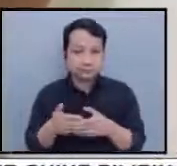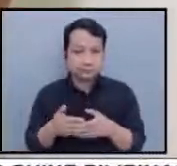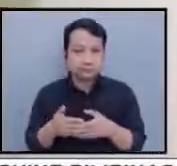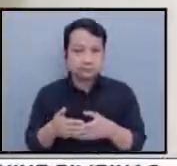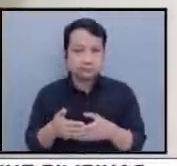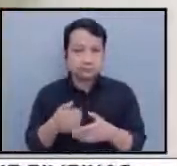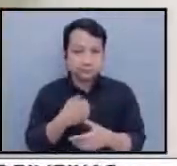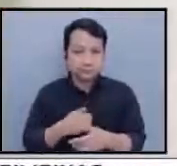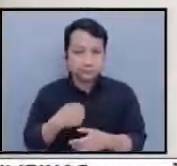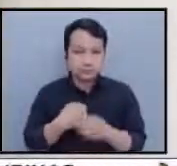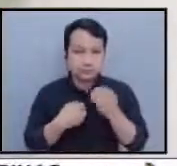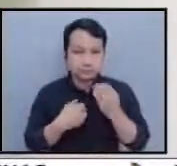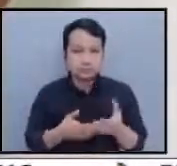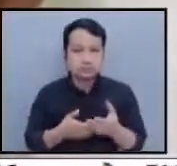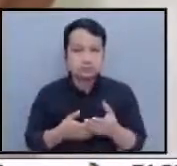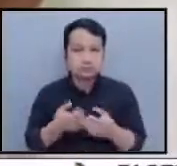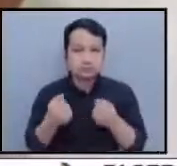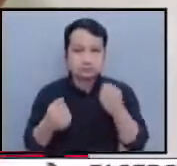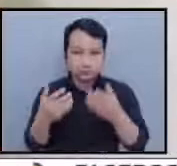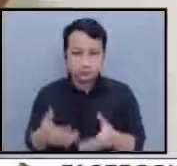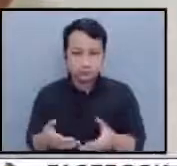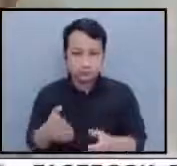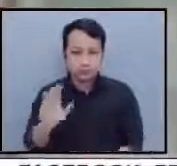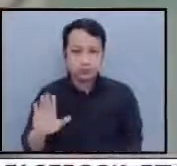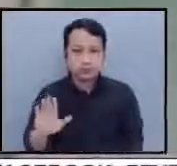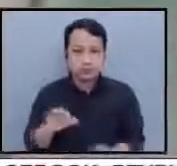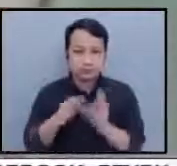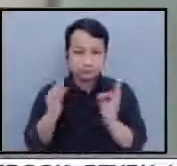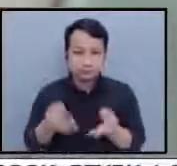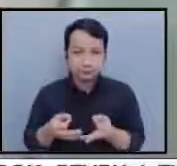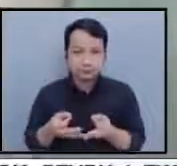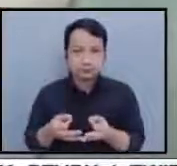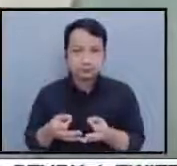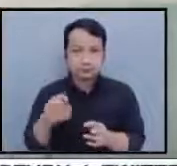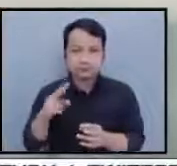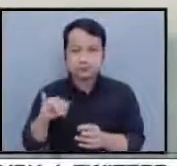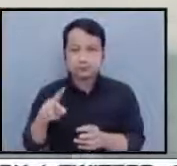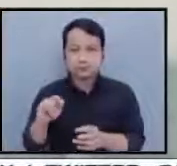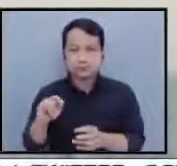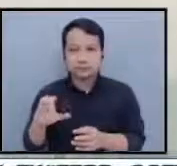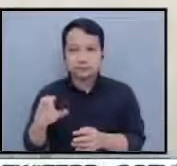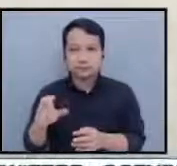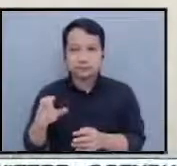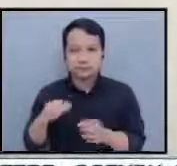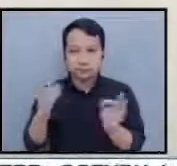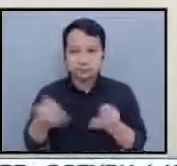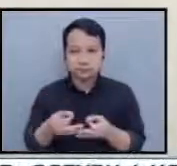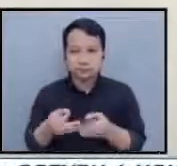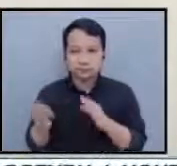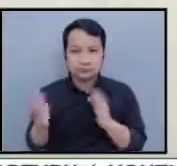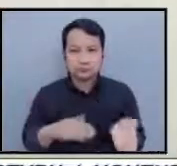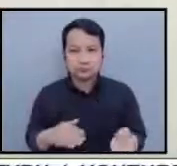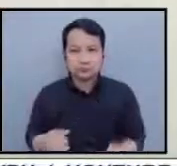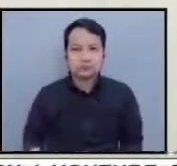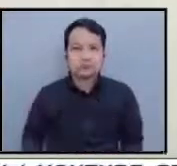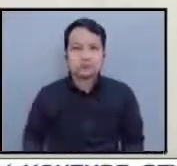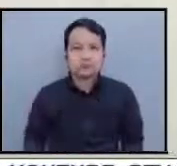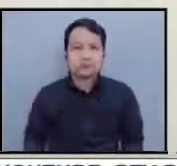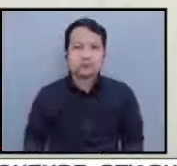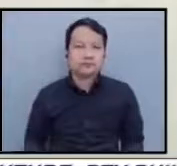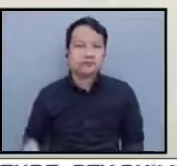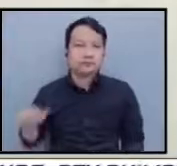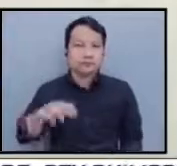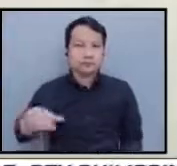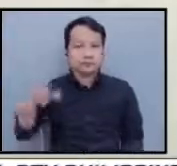naman ng tawad ang driver ng truck sa pamilya ng mga biktima, lalong-lalo na sa pamilya ng nasawi. Sa namatayan na po